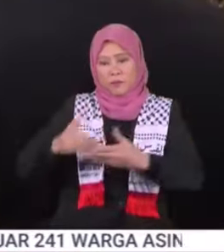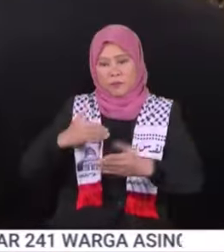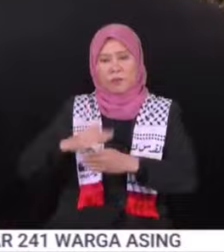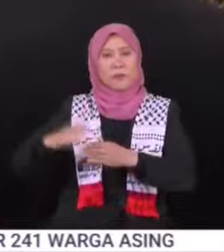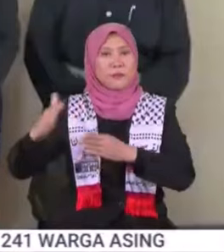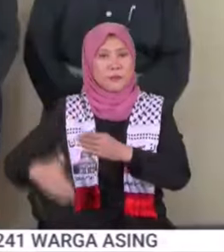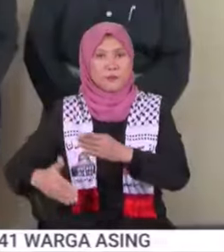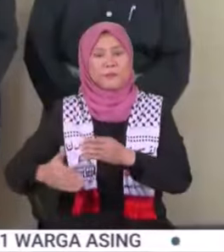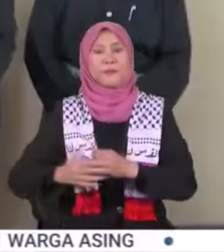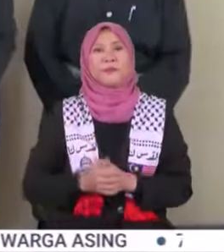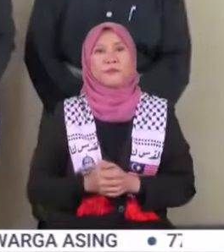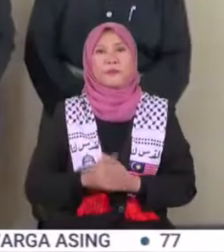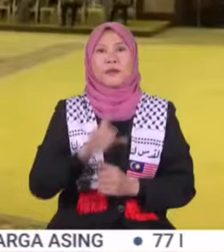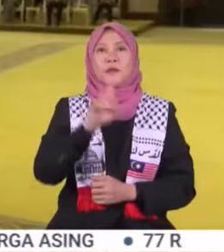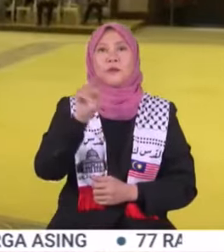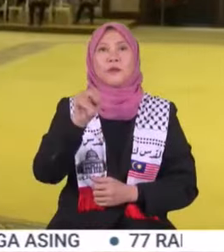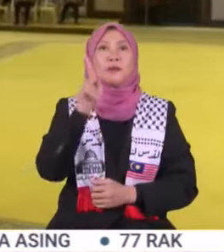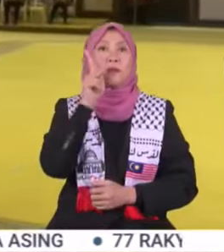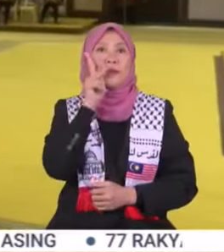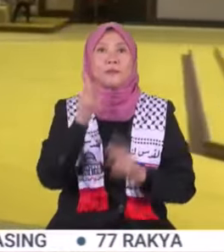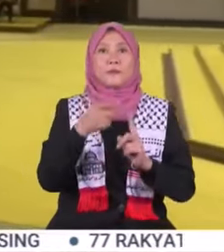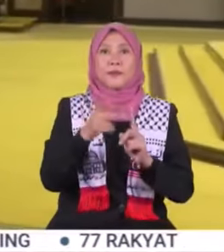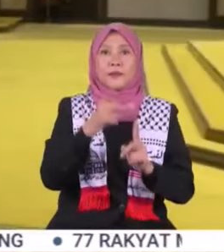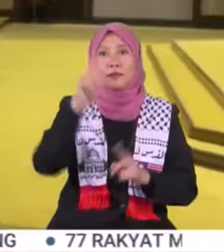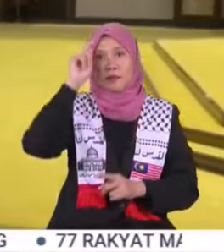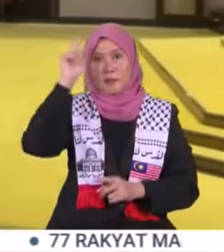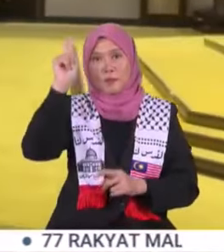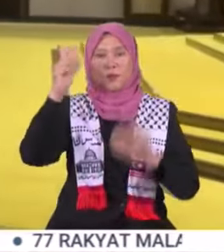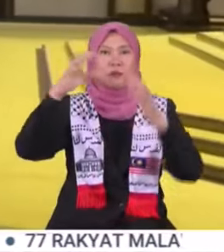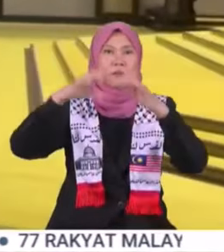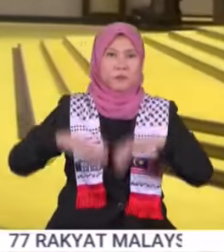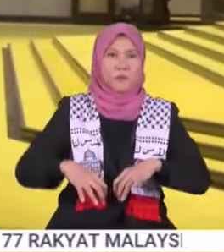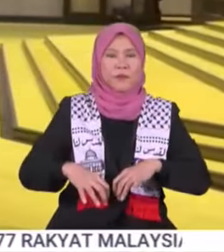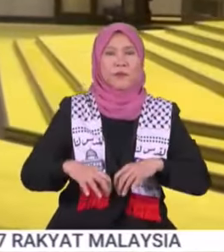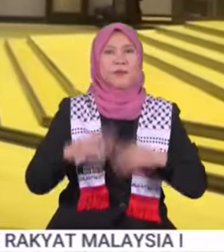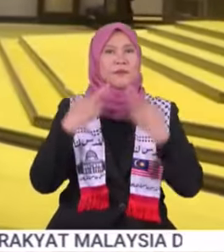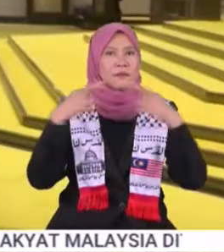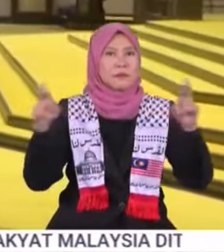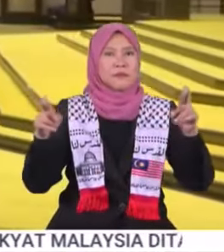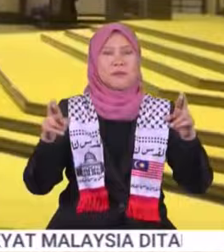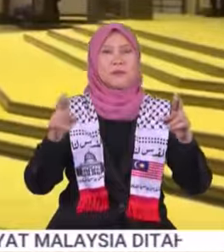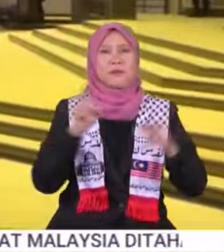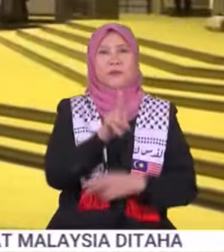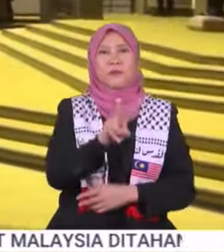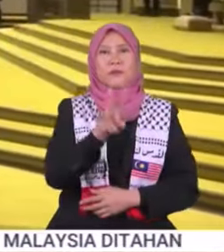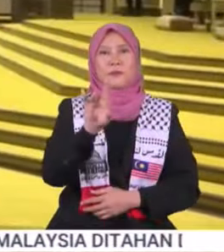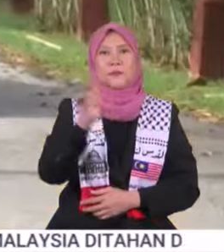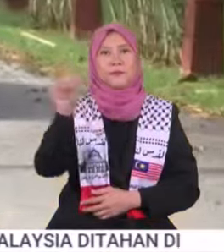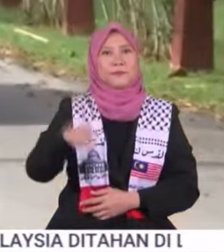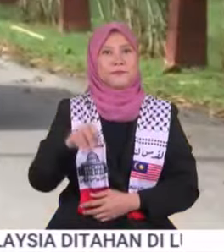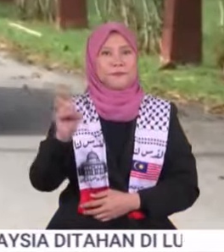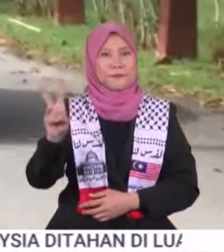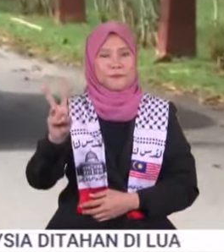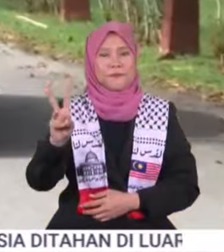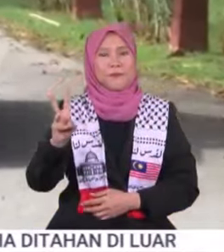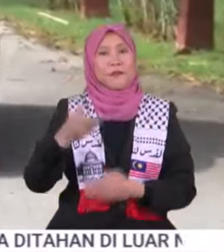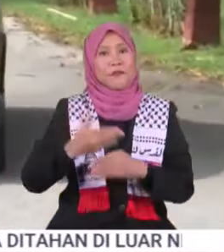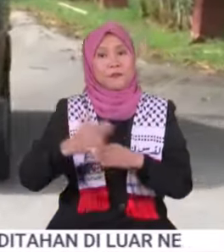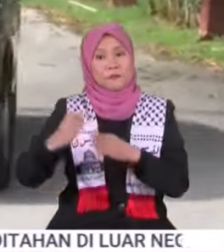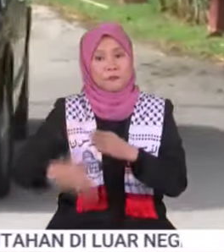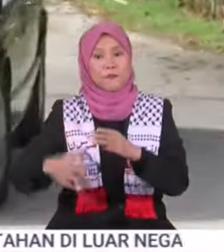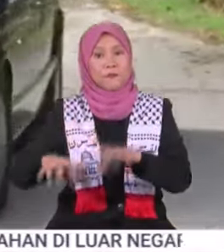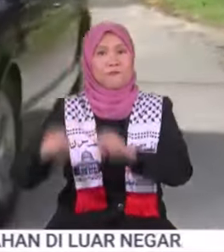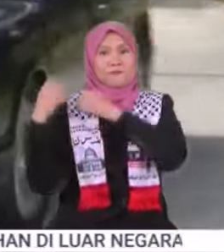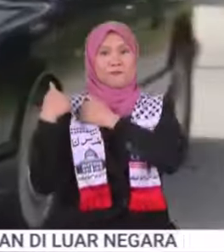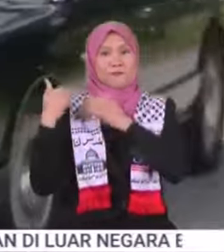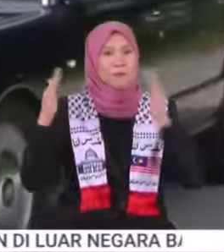tamat penggal. Manakala DUN Kedah, Pulau Pinang dan Terengganu dibubarkan secara rasmi pada 28 Jun. Selepas tamat mandat